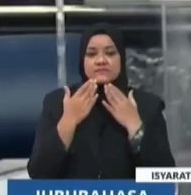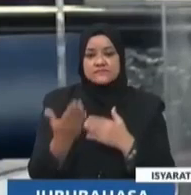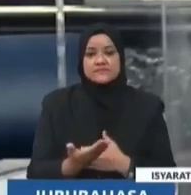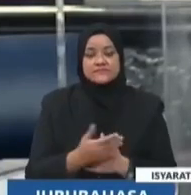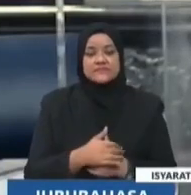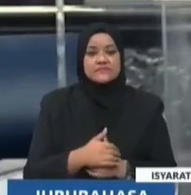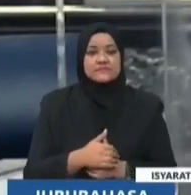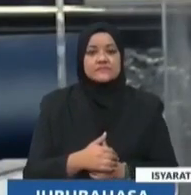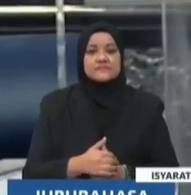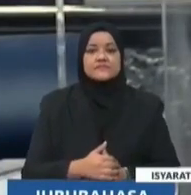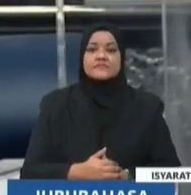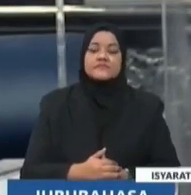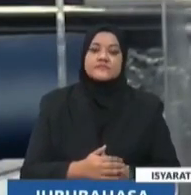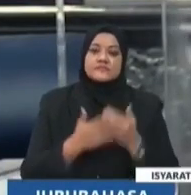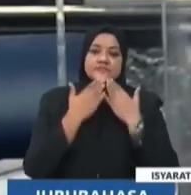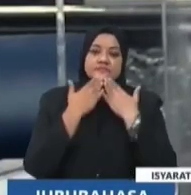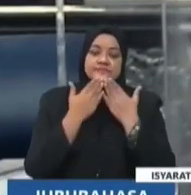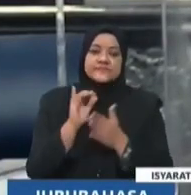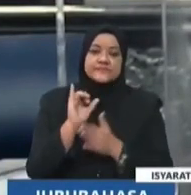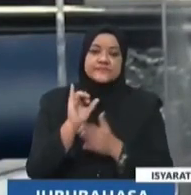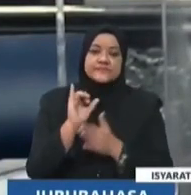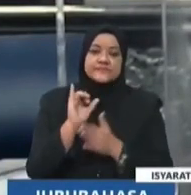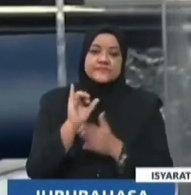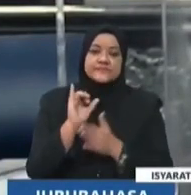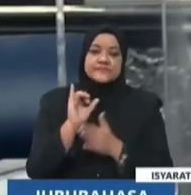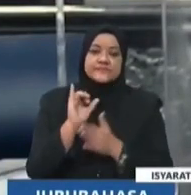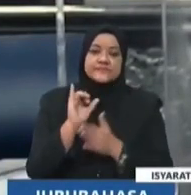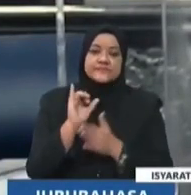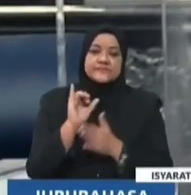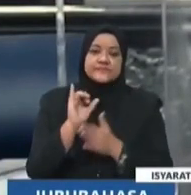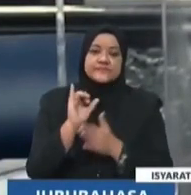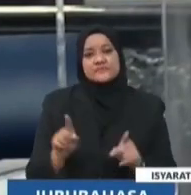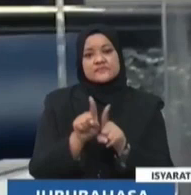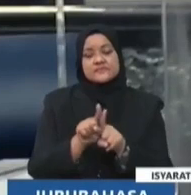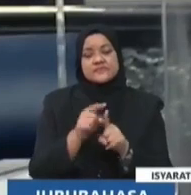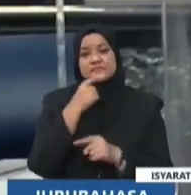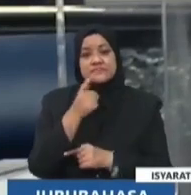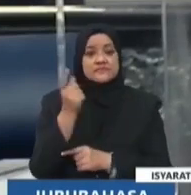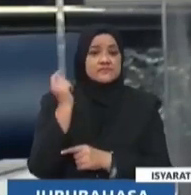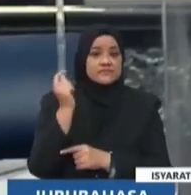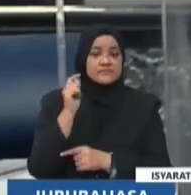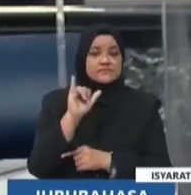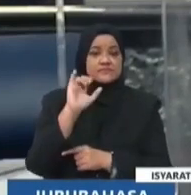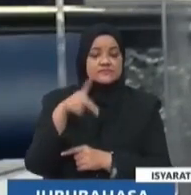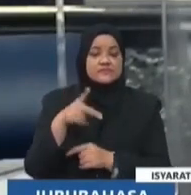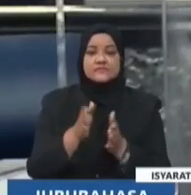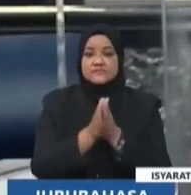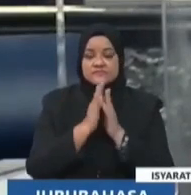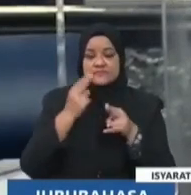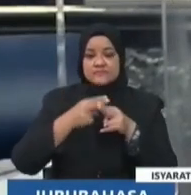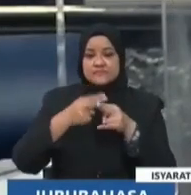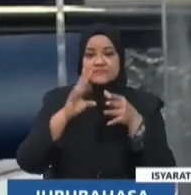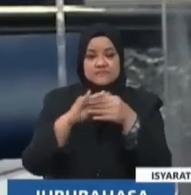Islam 3pc ya Muhammad SAW sebagaimana yang disebutkan tadi yang mau Mak minta